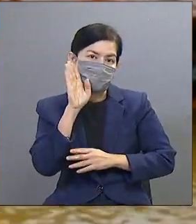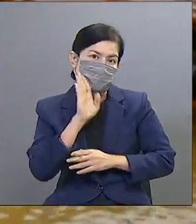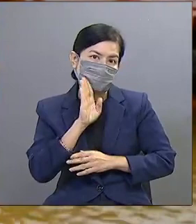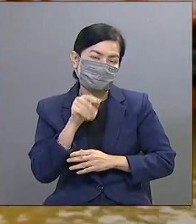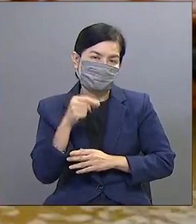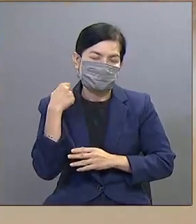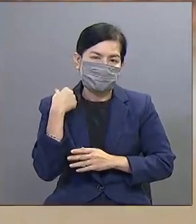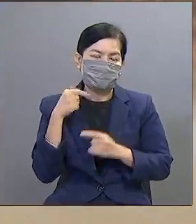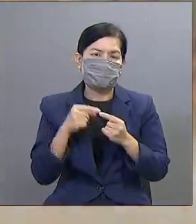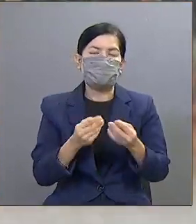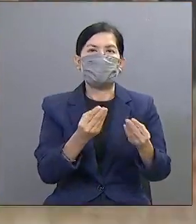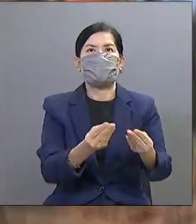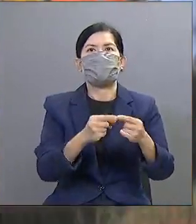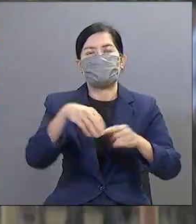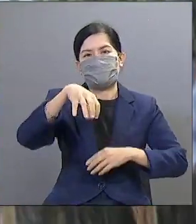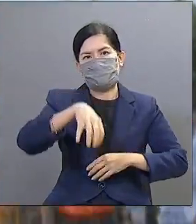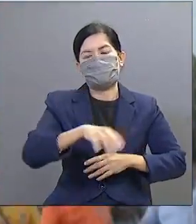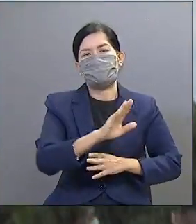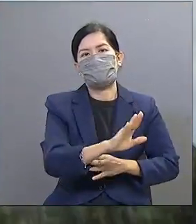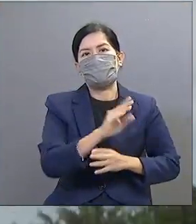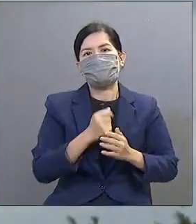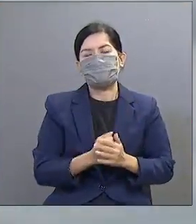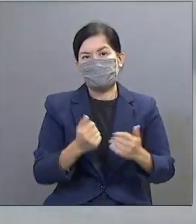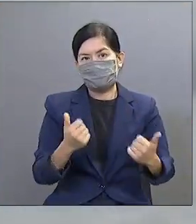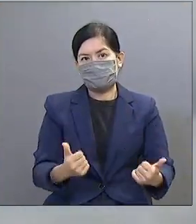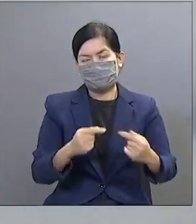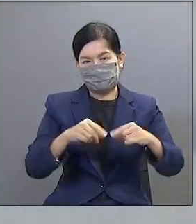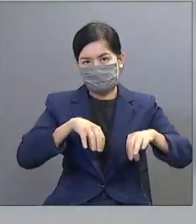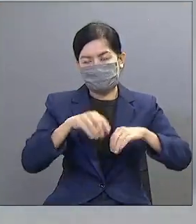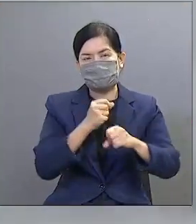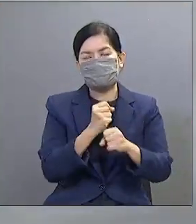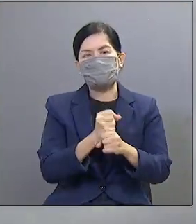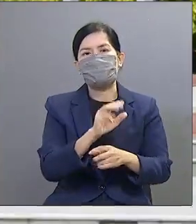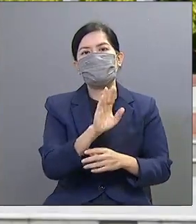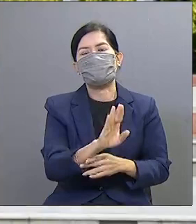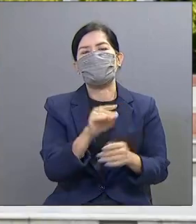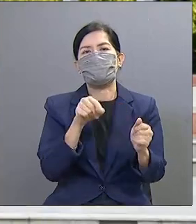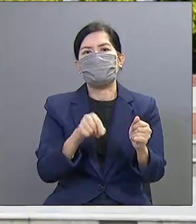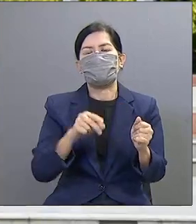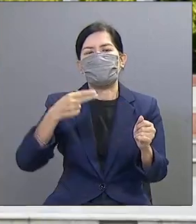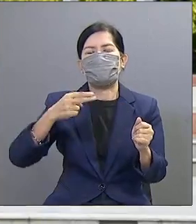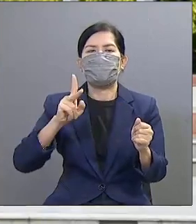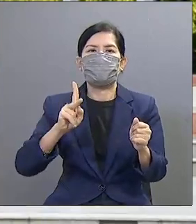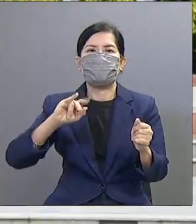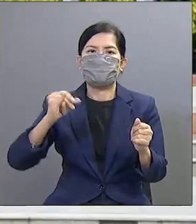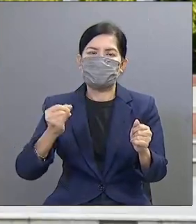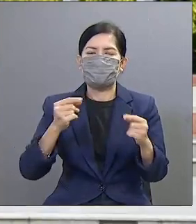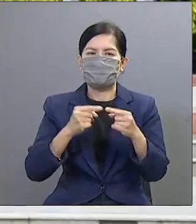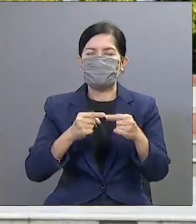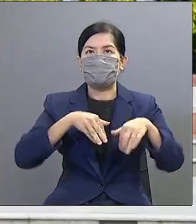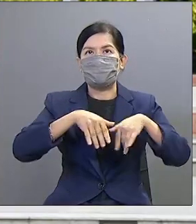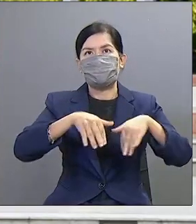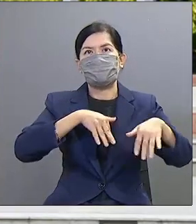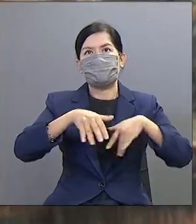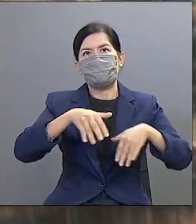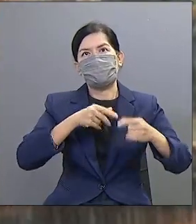้อาจานส่งแวบใหท้องถิ่นโดยท้องถิ่นนี้ปัจุบาลบริหารโเทศบานตามวนเว้ยเจาท้องถ่นมความสุขครัเพได้น้ำคุภ